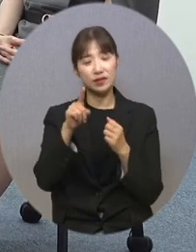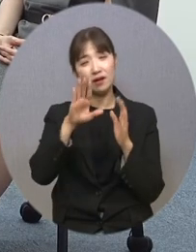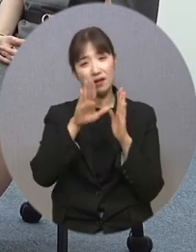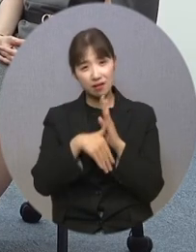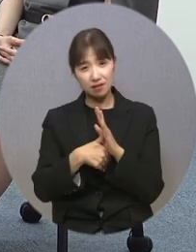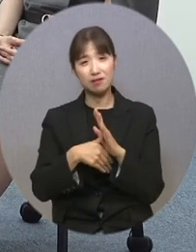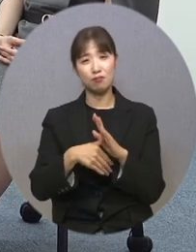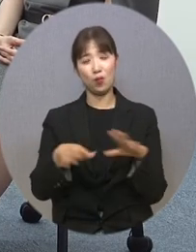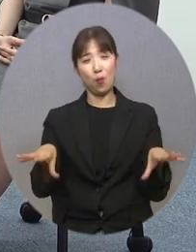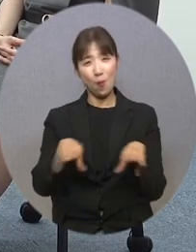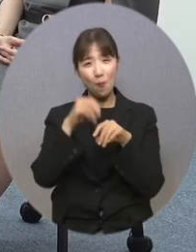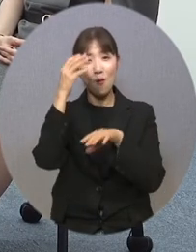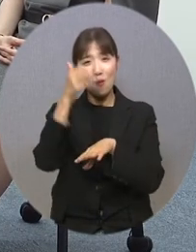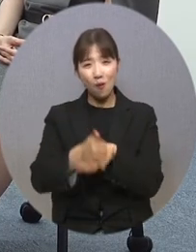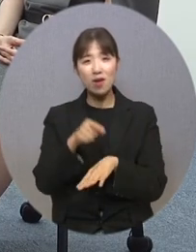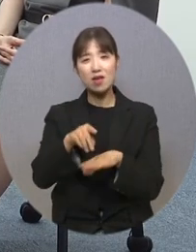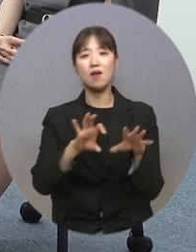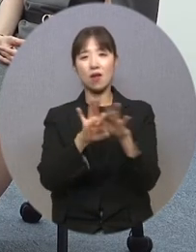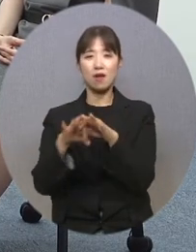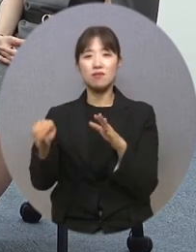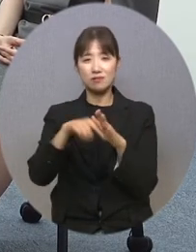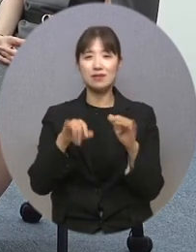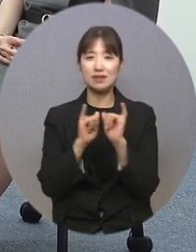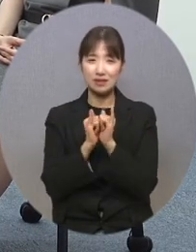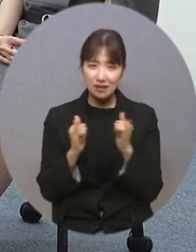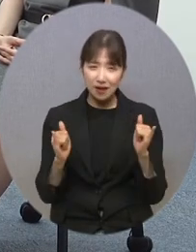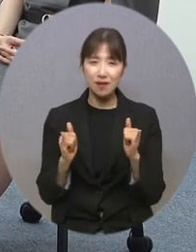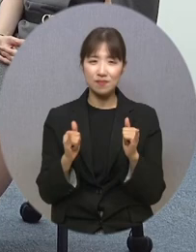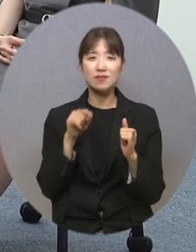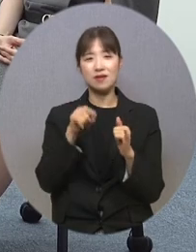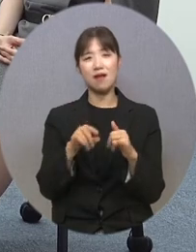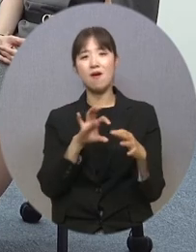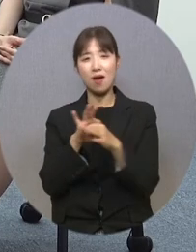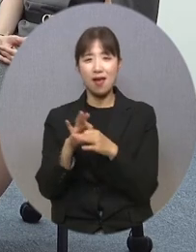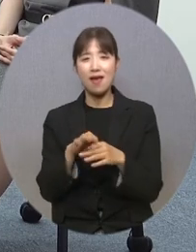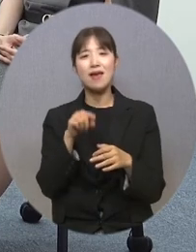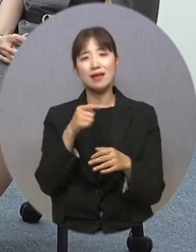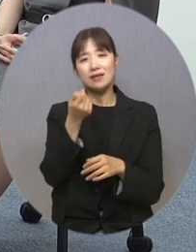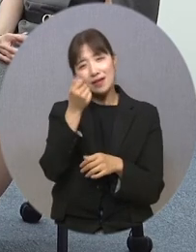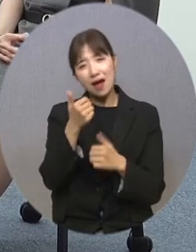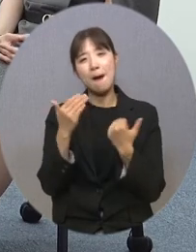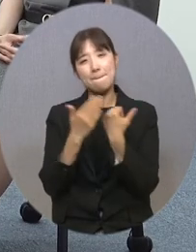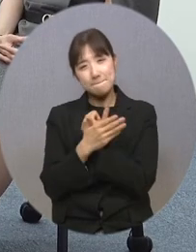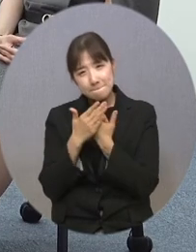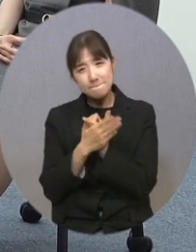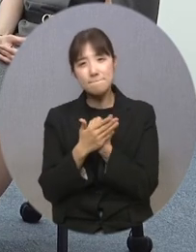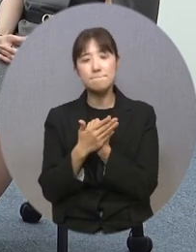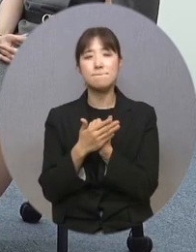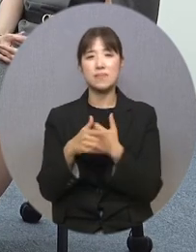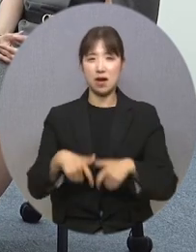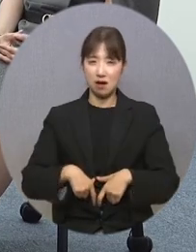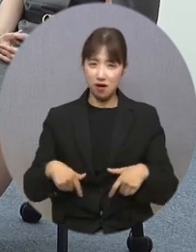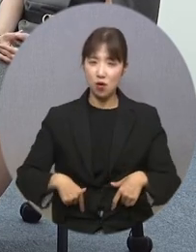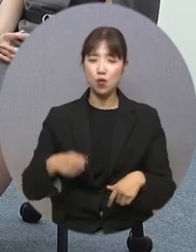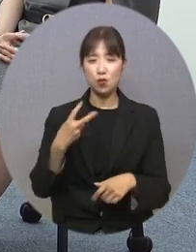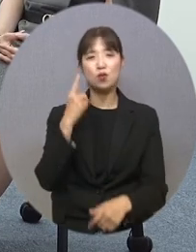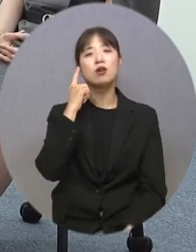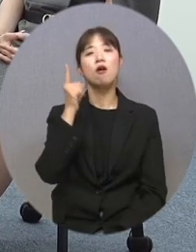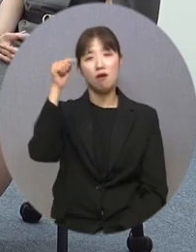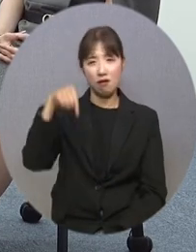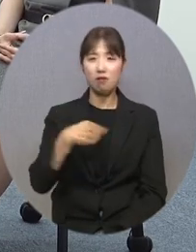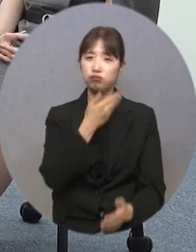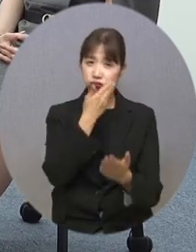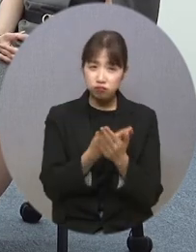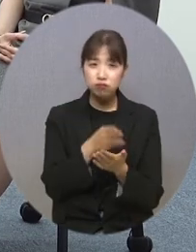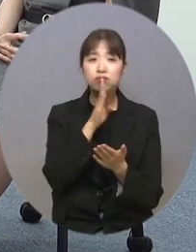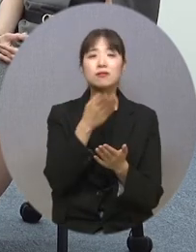결론적으로 이 관계 속에 사람들과의 이지적인 관계에서 의 우리의 작은 배려와 우와 철학 이런것도 중요하지만